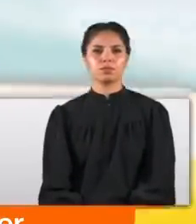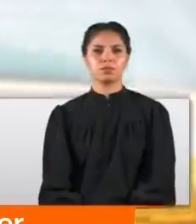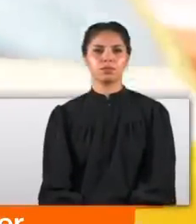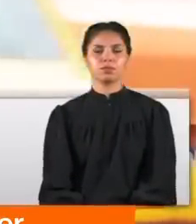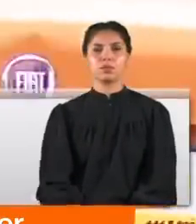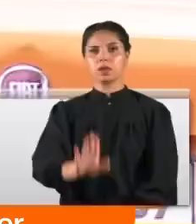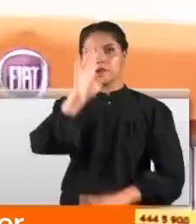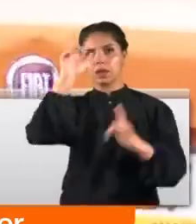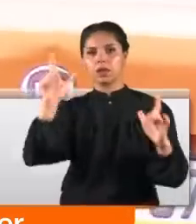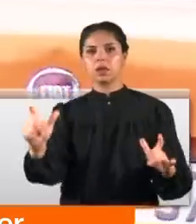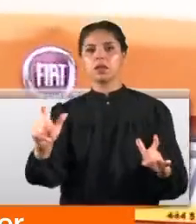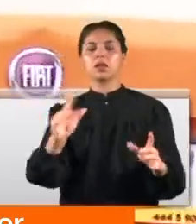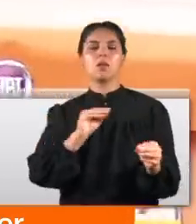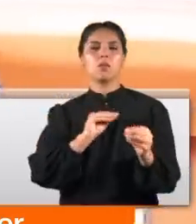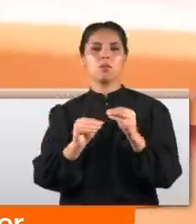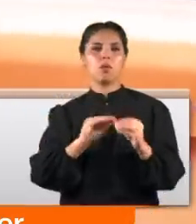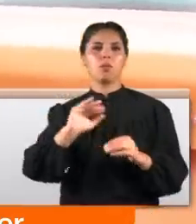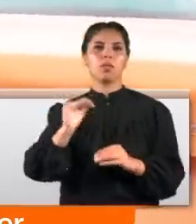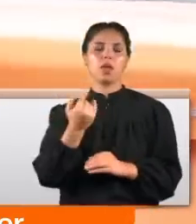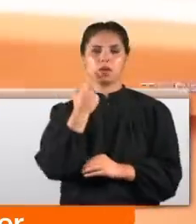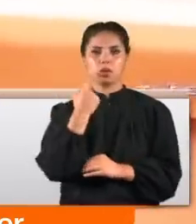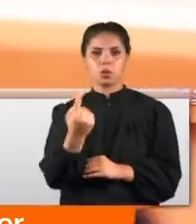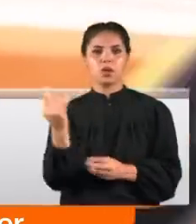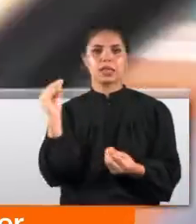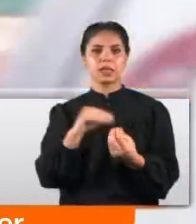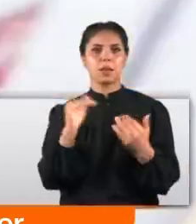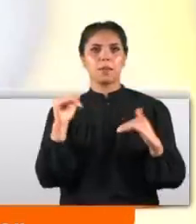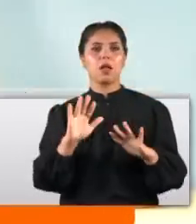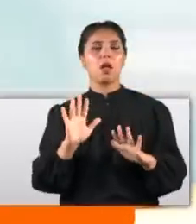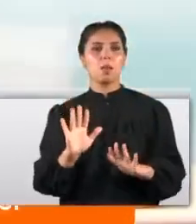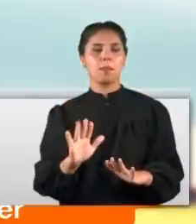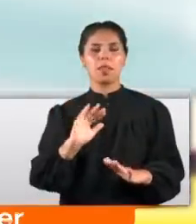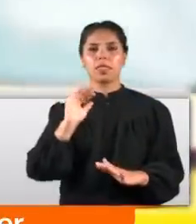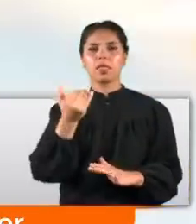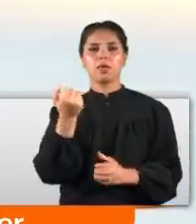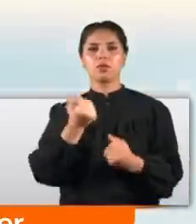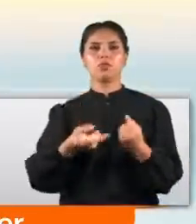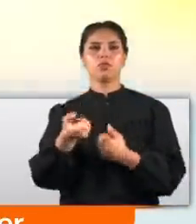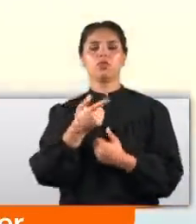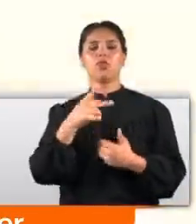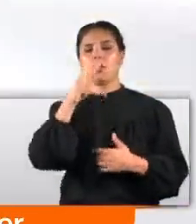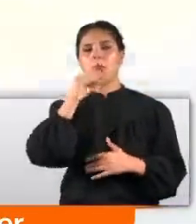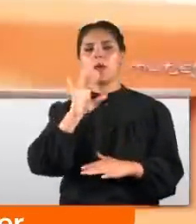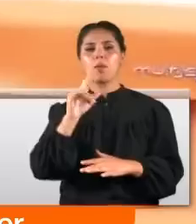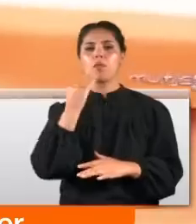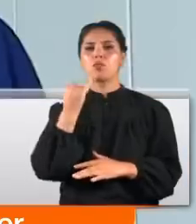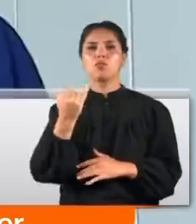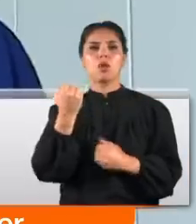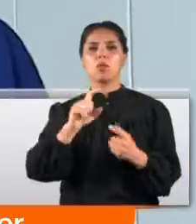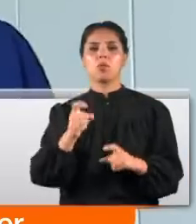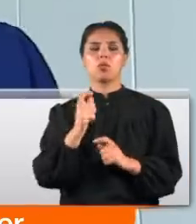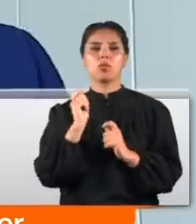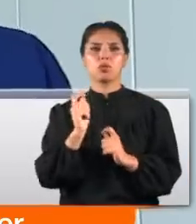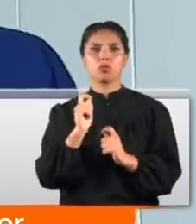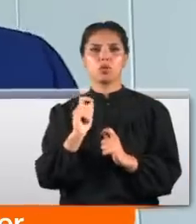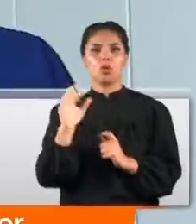Mega kentin kapanmayan yarası taksi. Zam da geldi ama ne taksici beğendi ne de müşteri binecek araç bulabildi. Turist